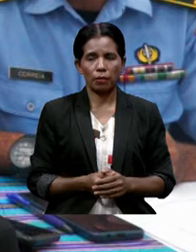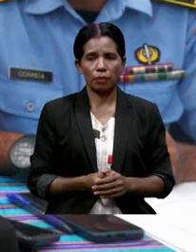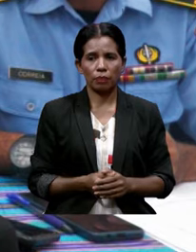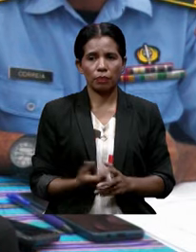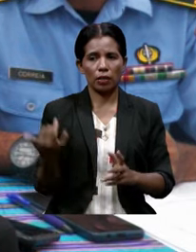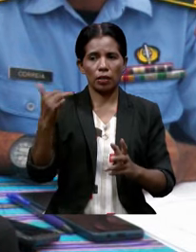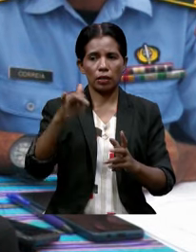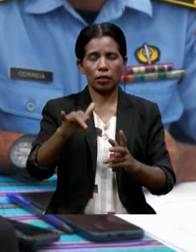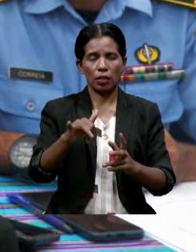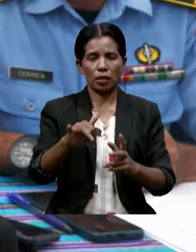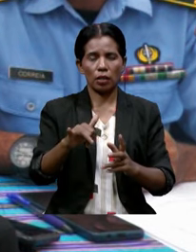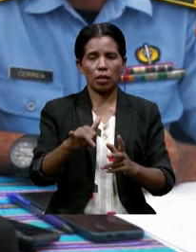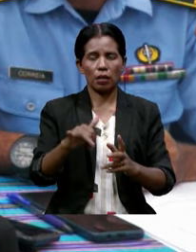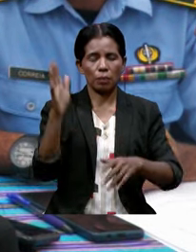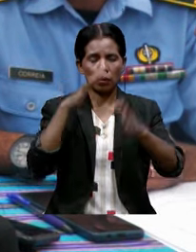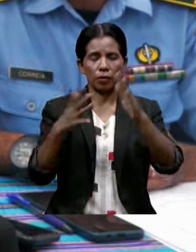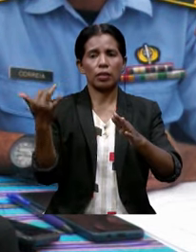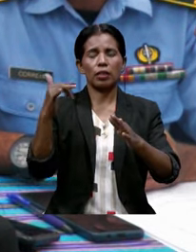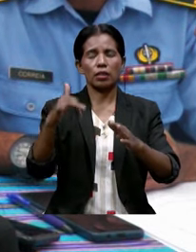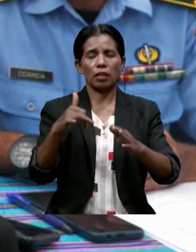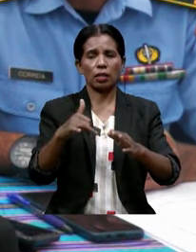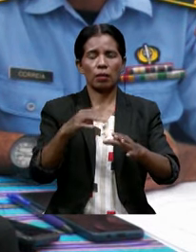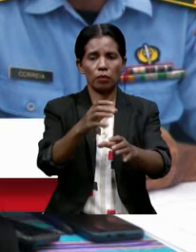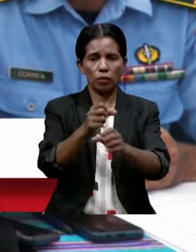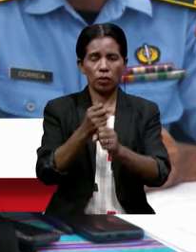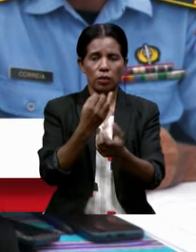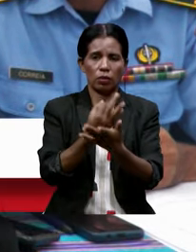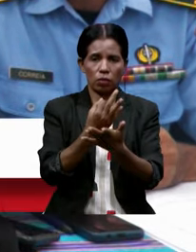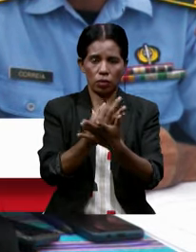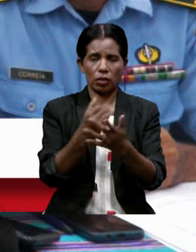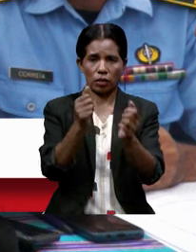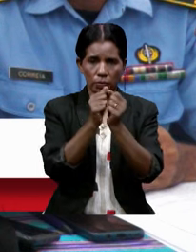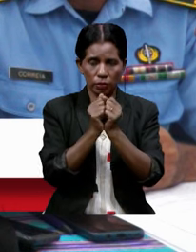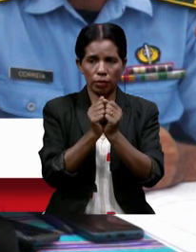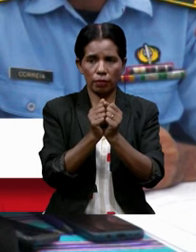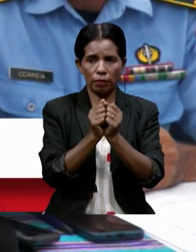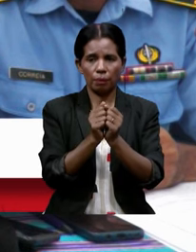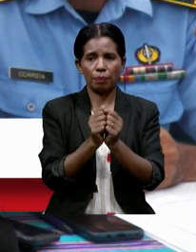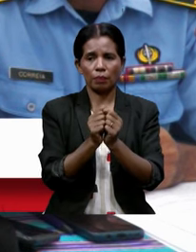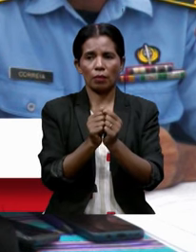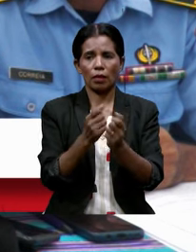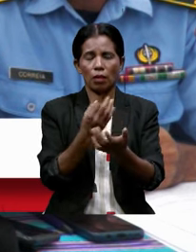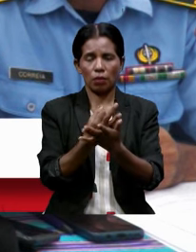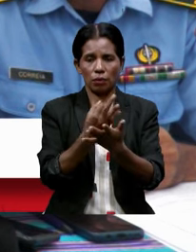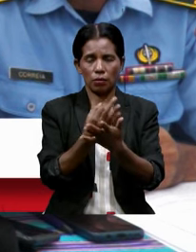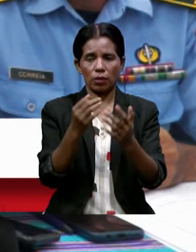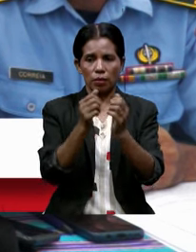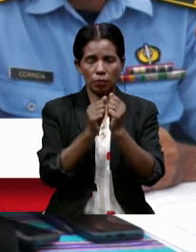Sira consegue foti osan, osan o